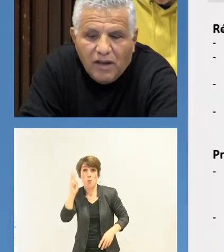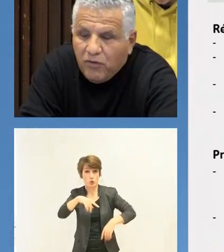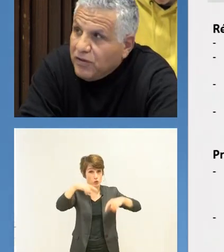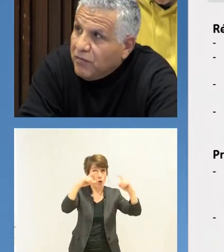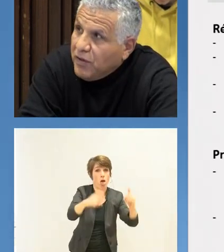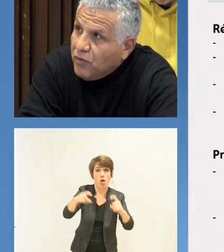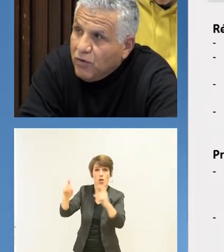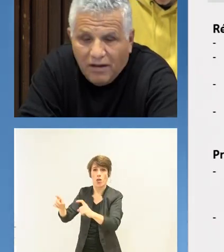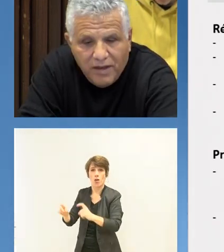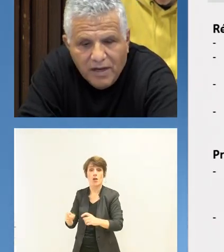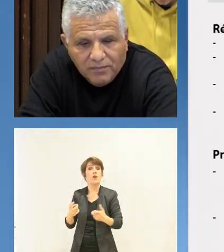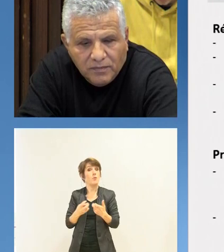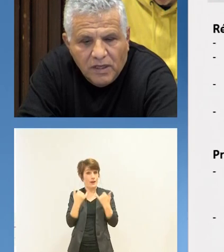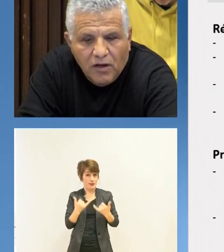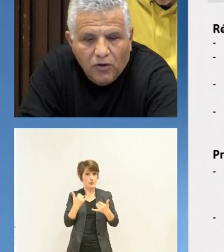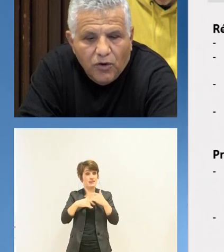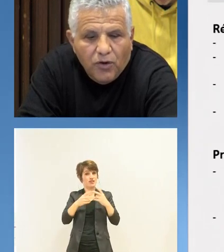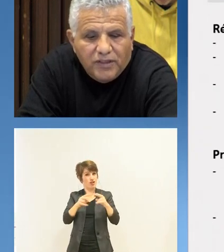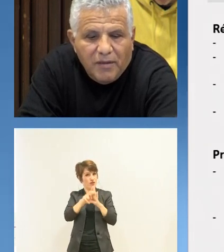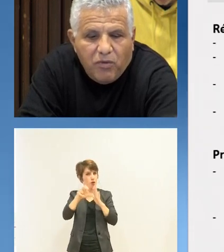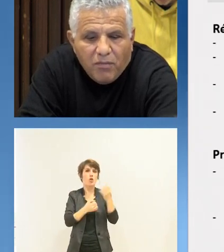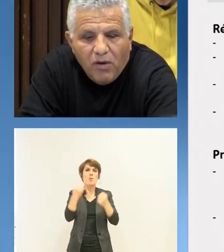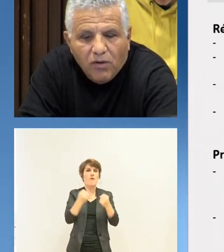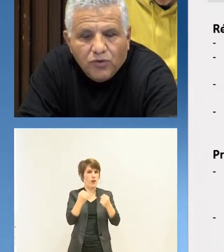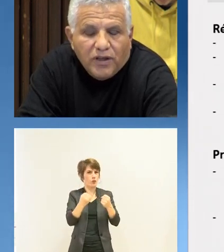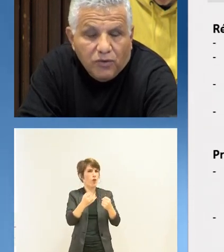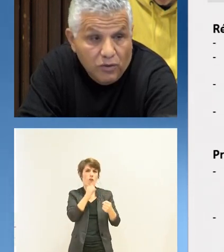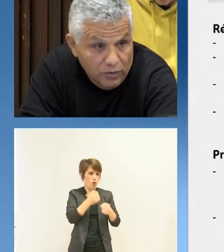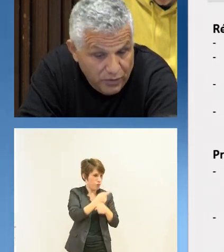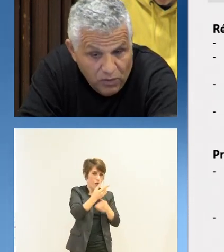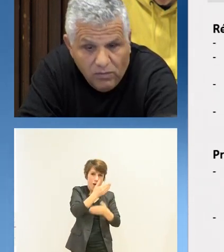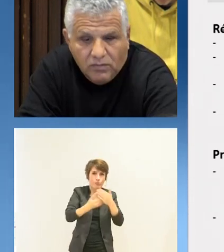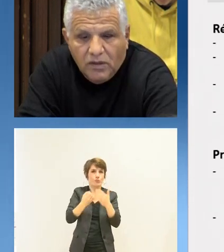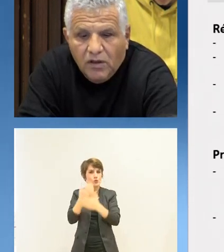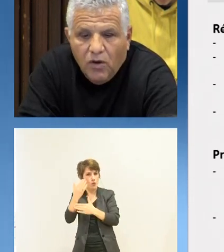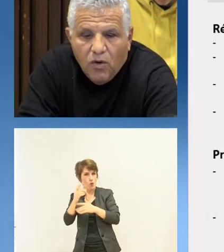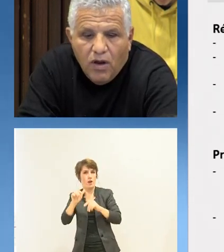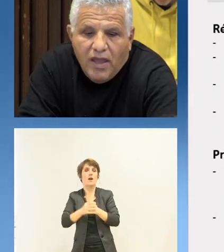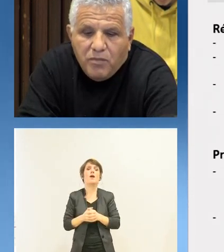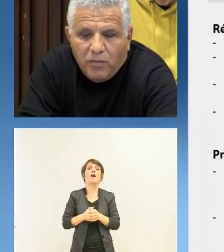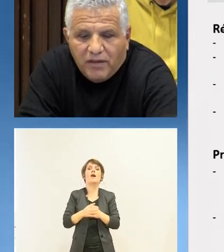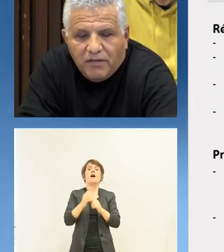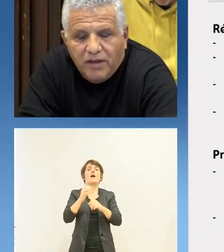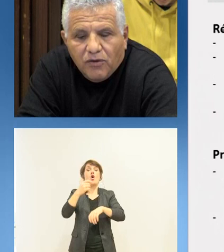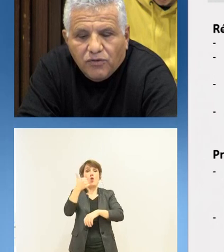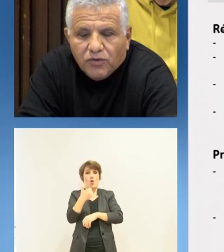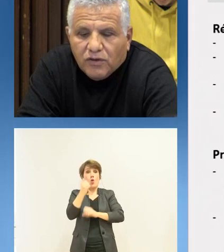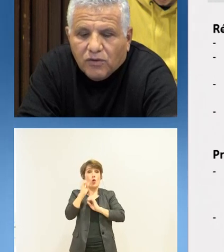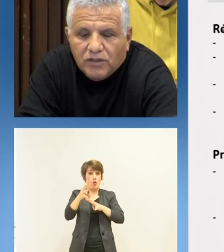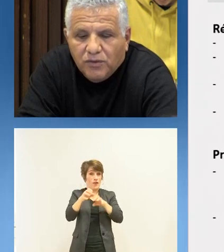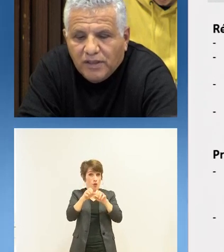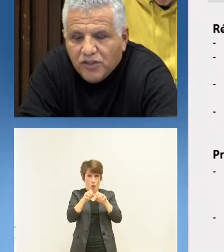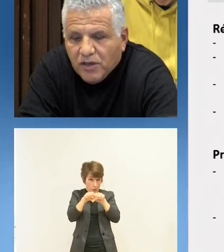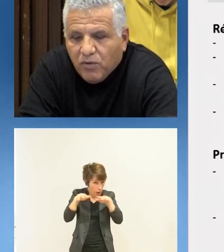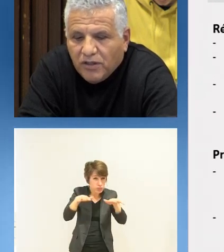de la flotte des véhicules de la ville le déploiement du réseau chrono vélo et pour préserver les ressources en